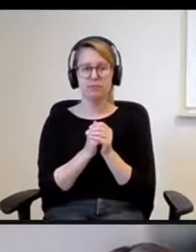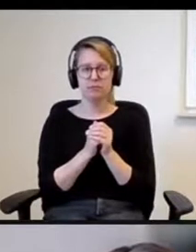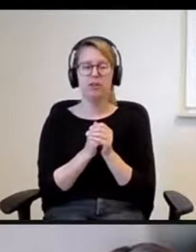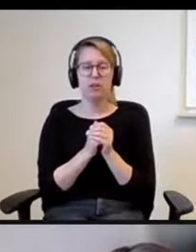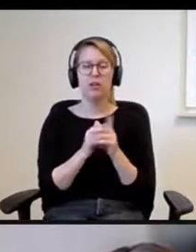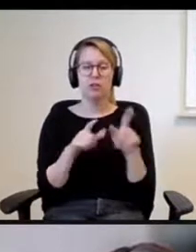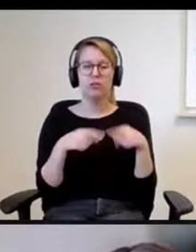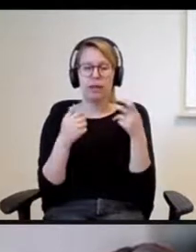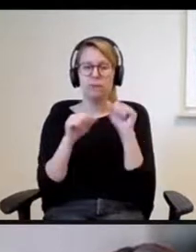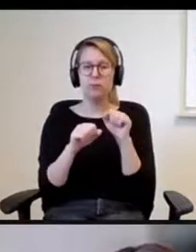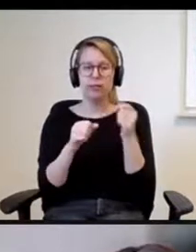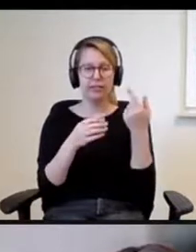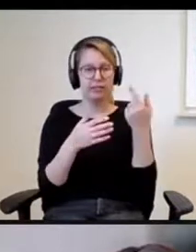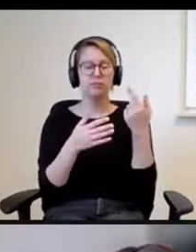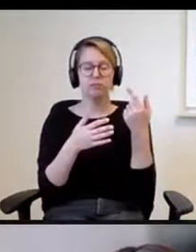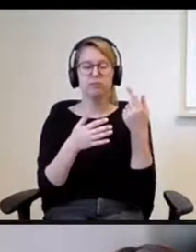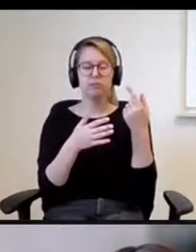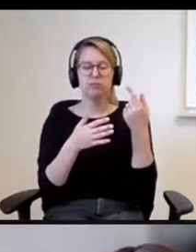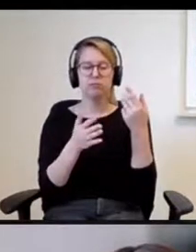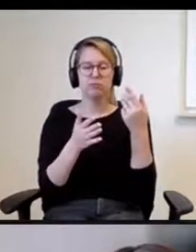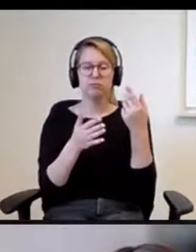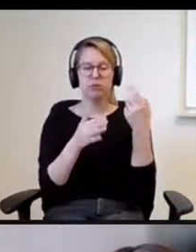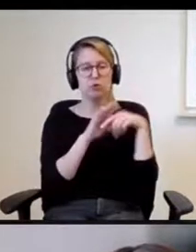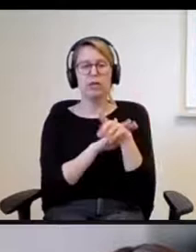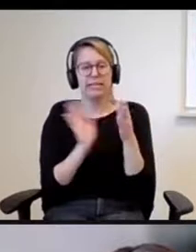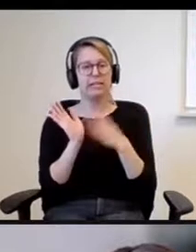überall gewährleistet ist.